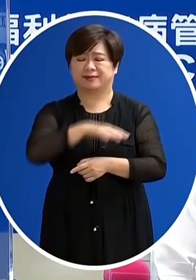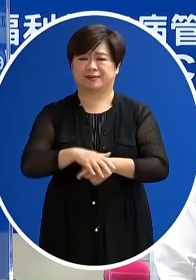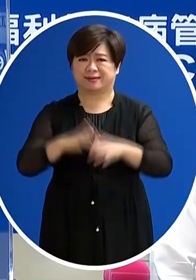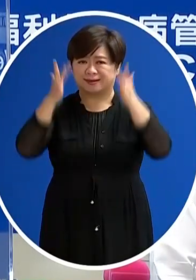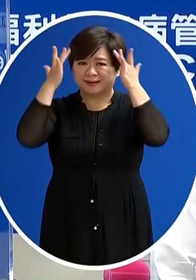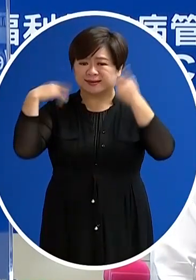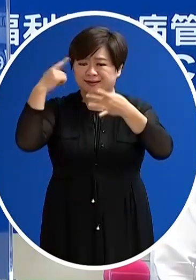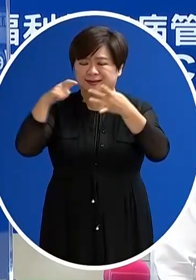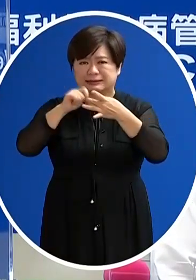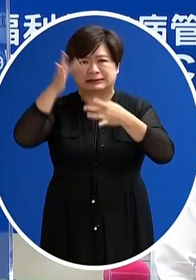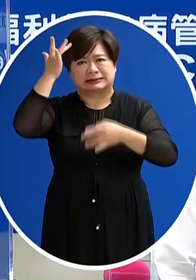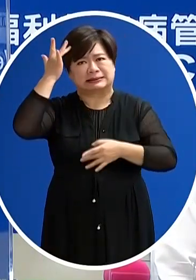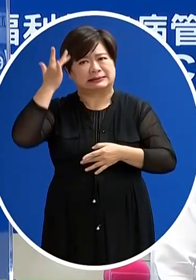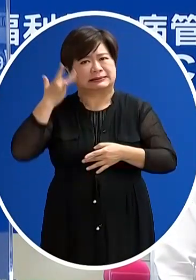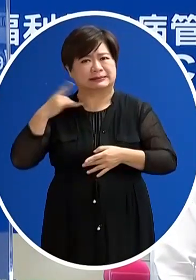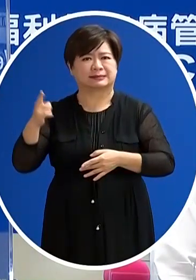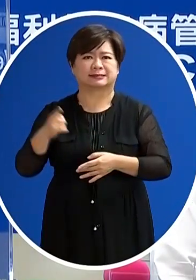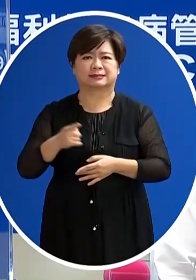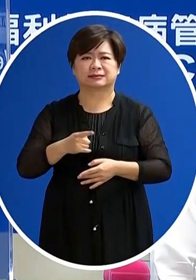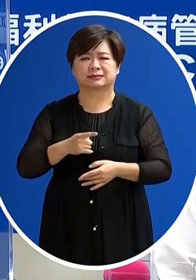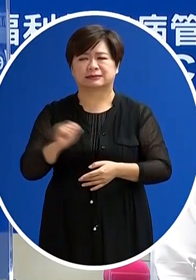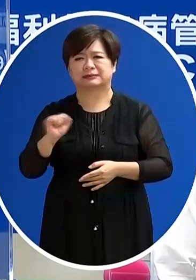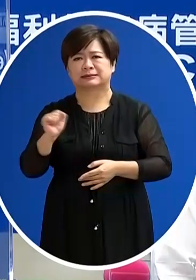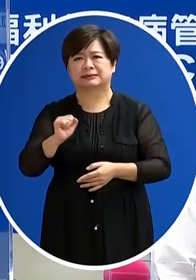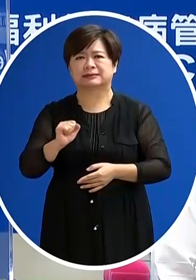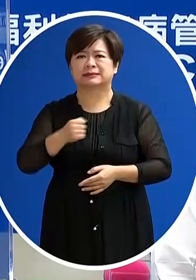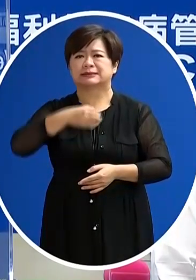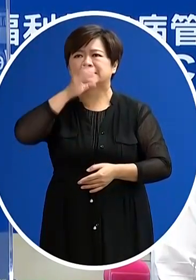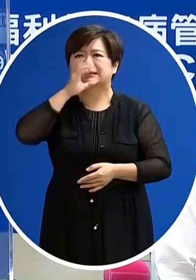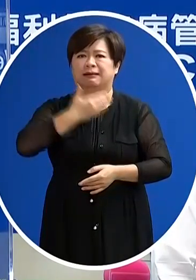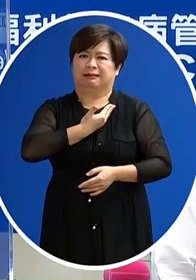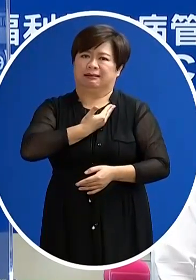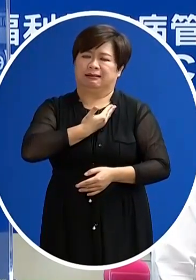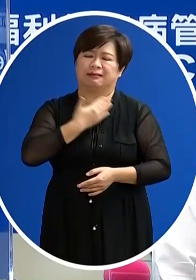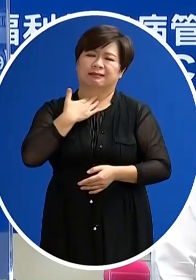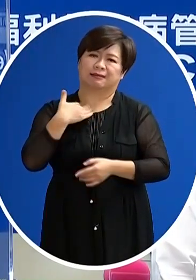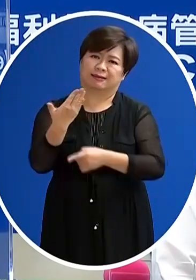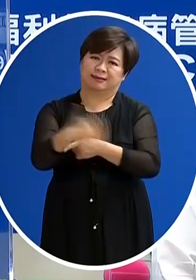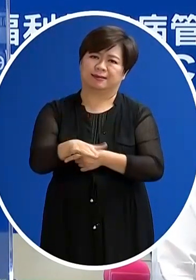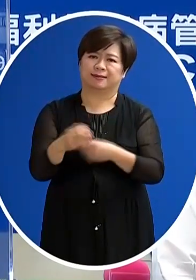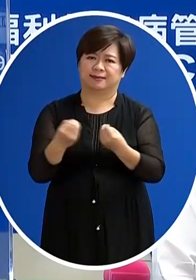天这么热的一个情况下补充水分也是一件重要的事情，